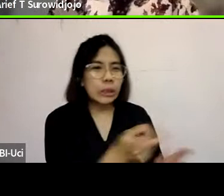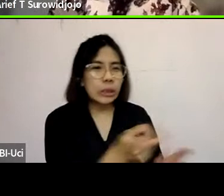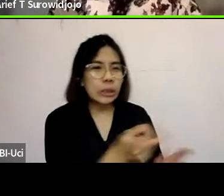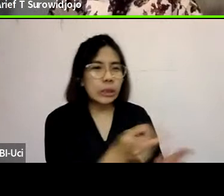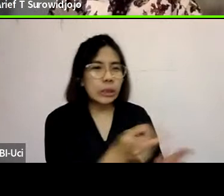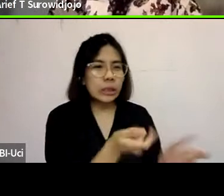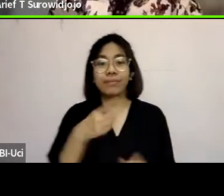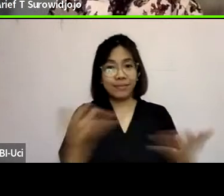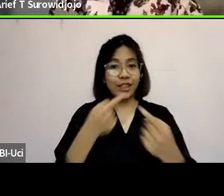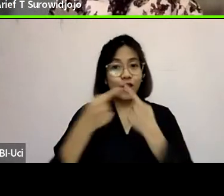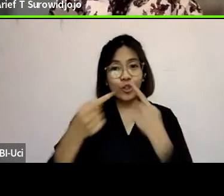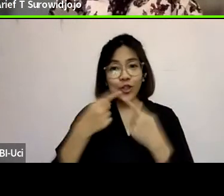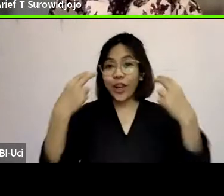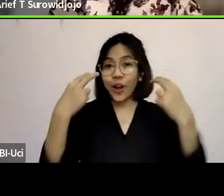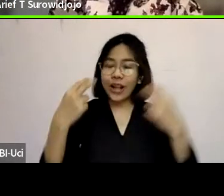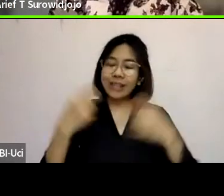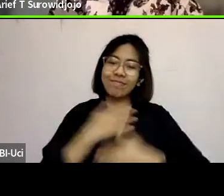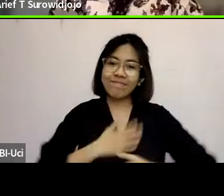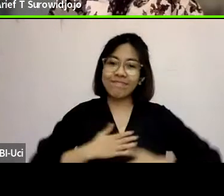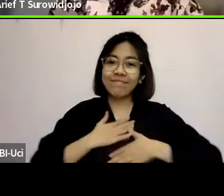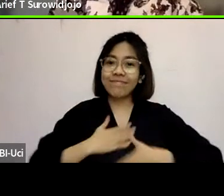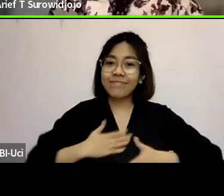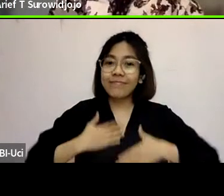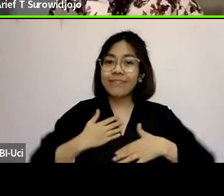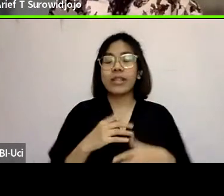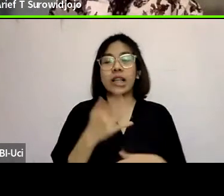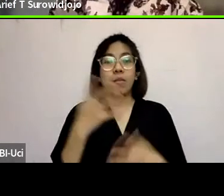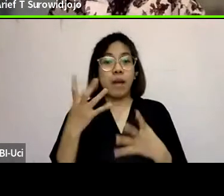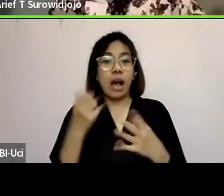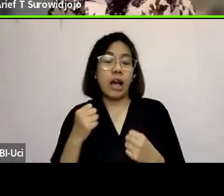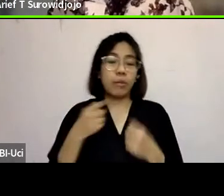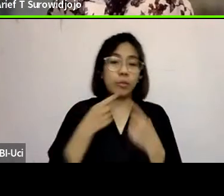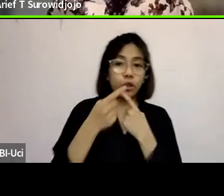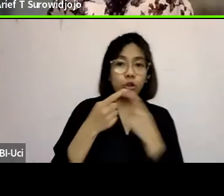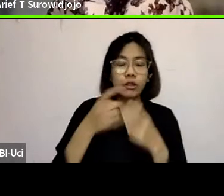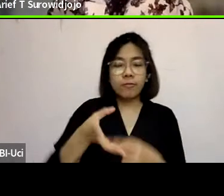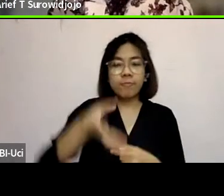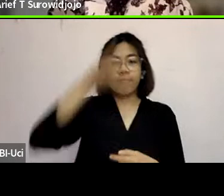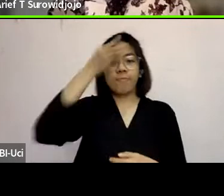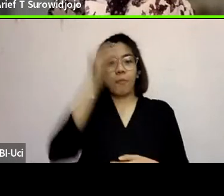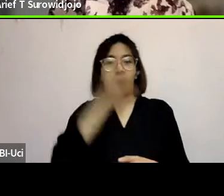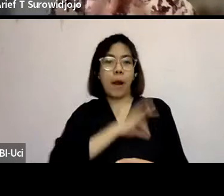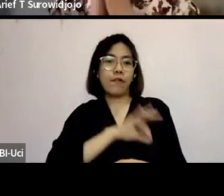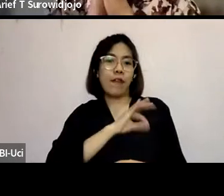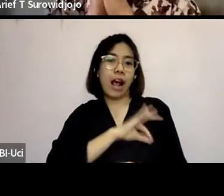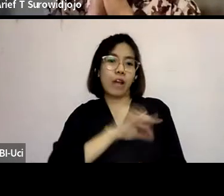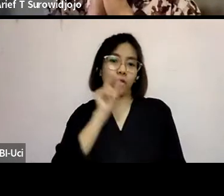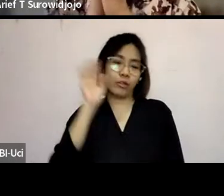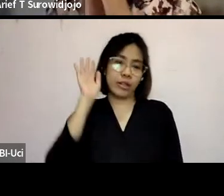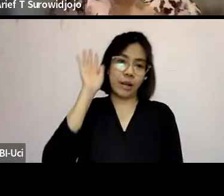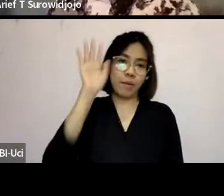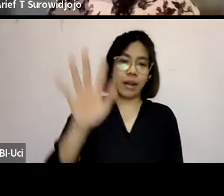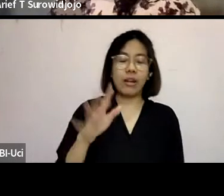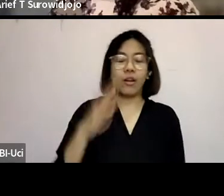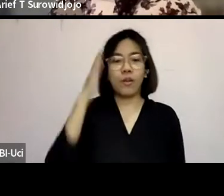semoga diskusi ini bermanfaat untuk masa jumpa yang lebih baik Assalamualaikum warahmatullahi wabarakatuh